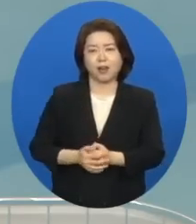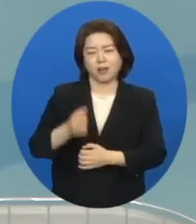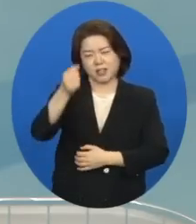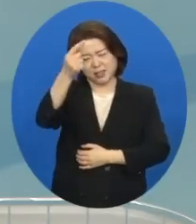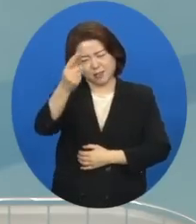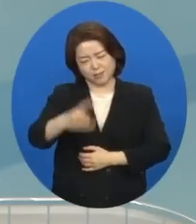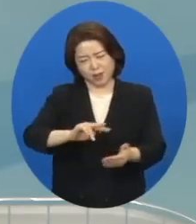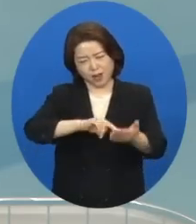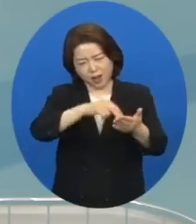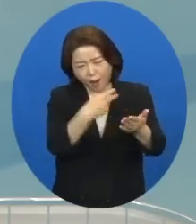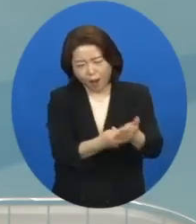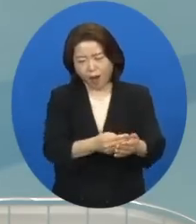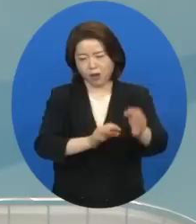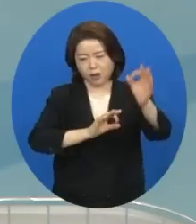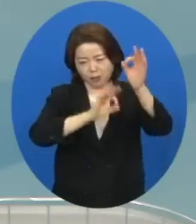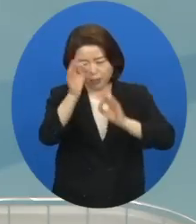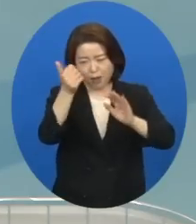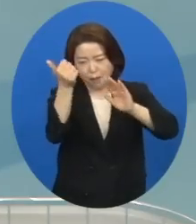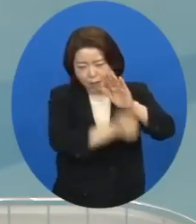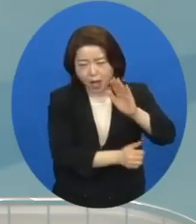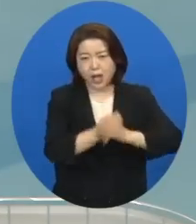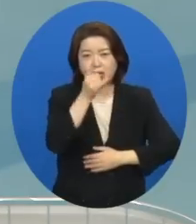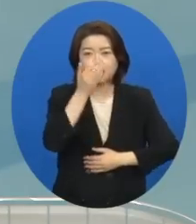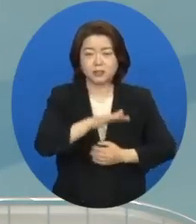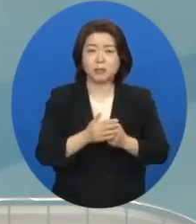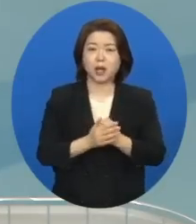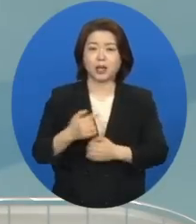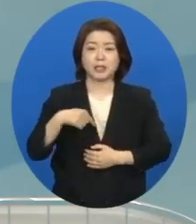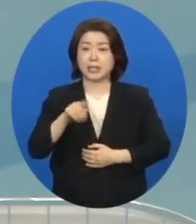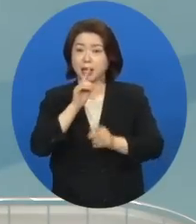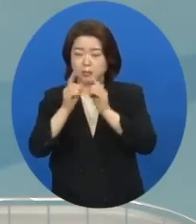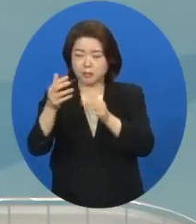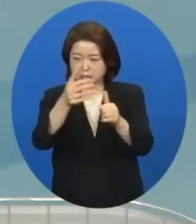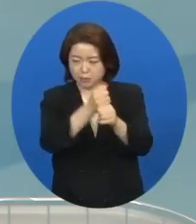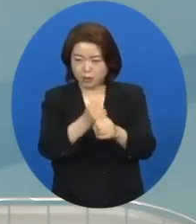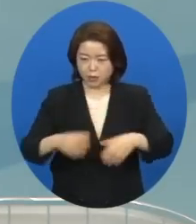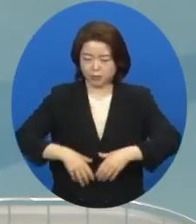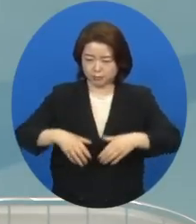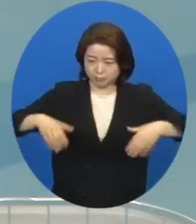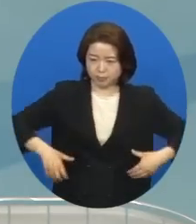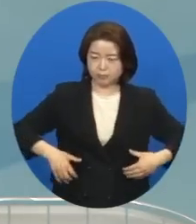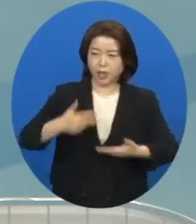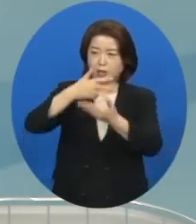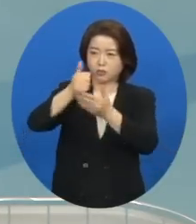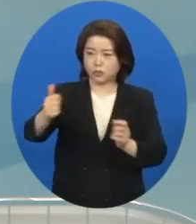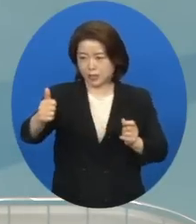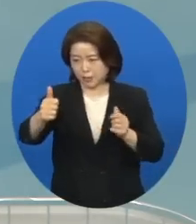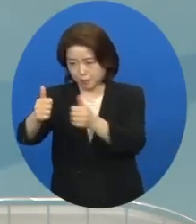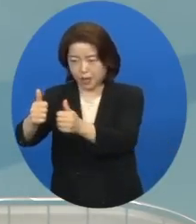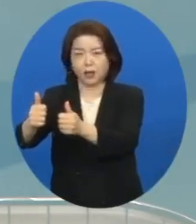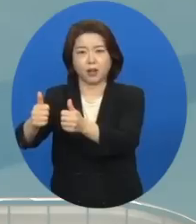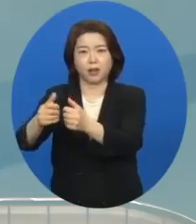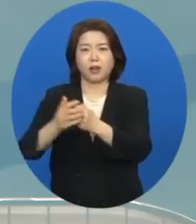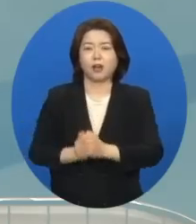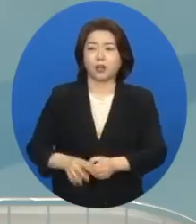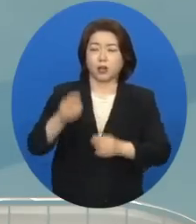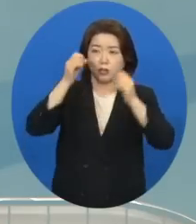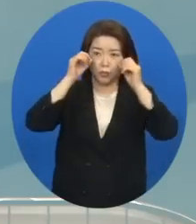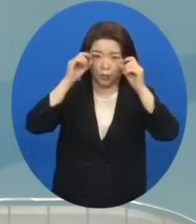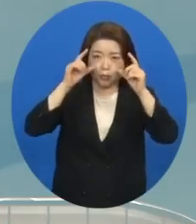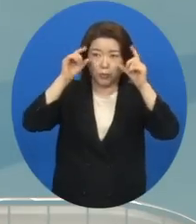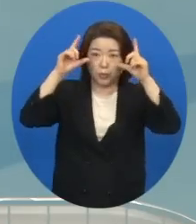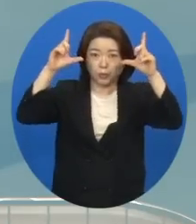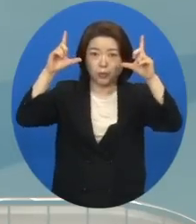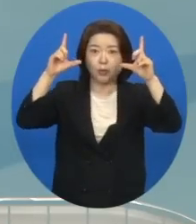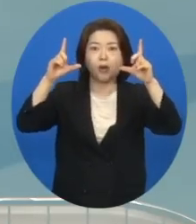넘어지고 실패해도 그 말씀 붙잡고 주님께 담대히 나아가니까 결국은 주님이 눈이 뜨이고 뜨이게